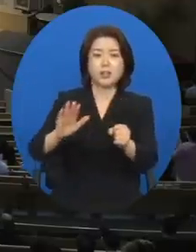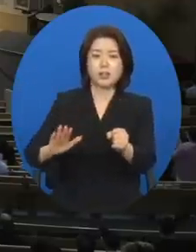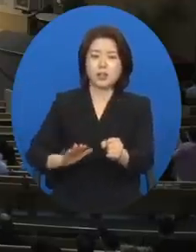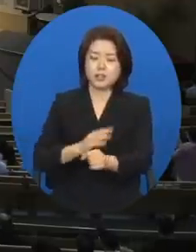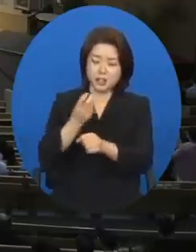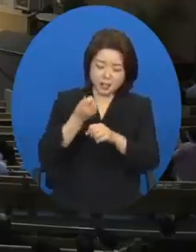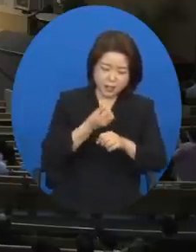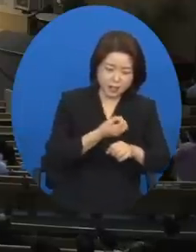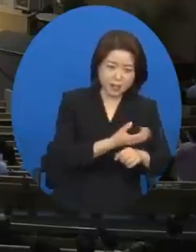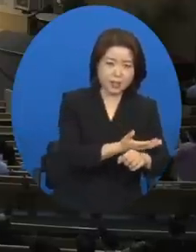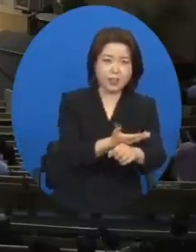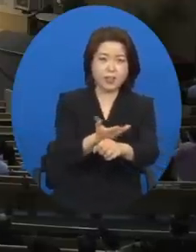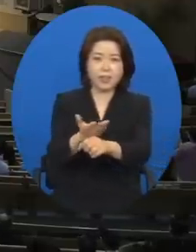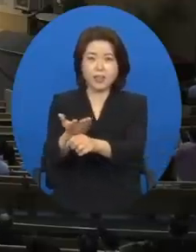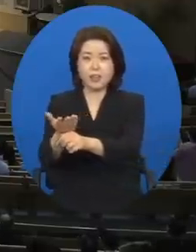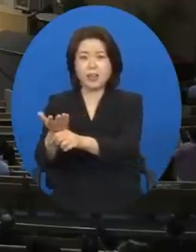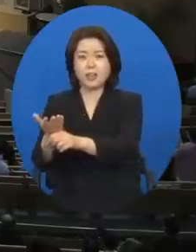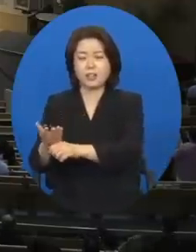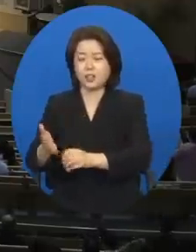전하세.